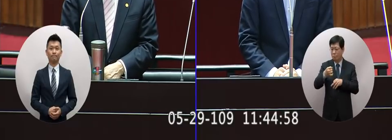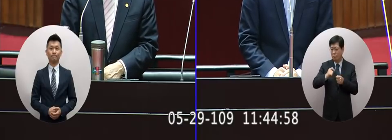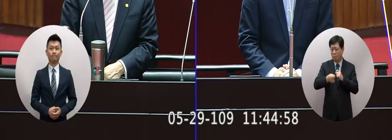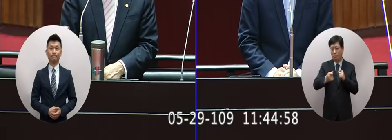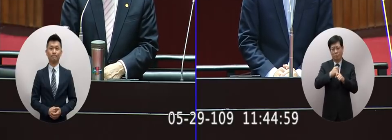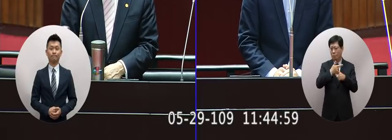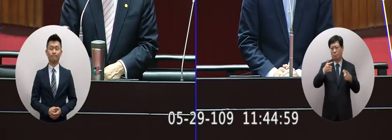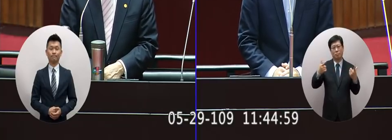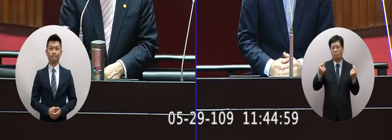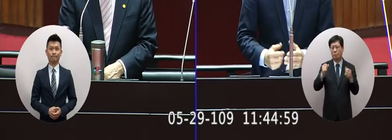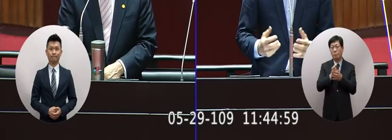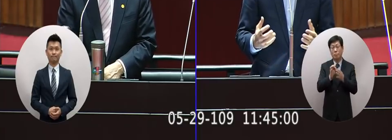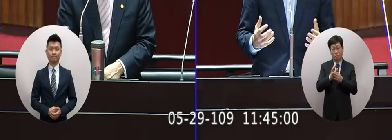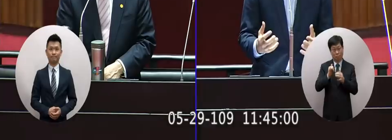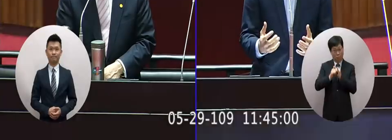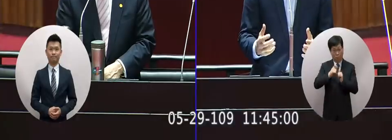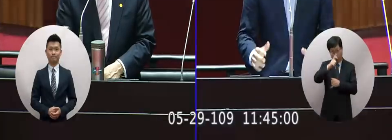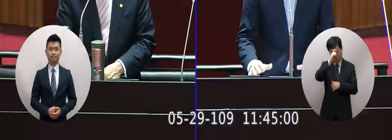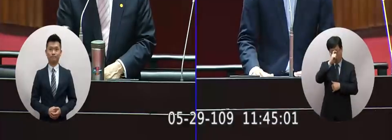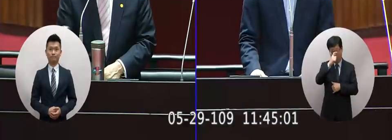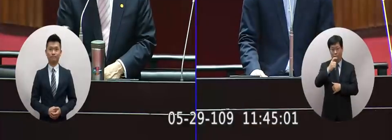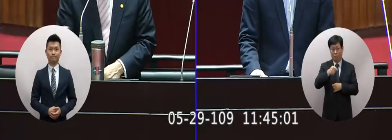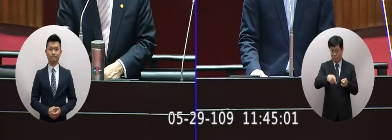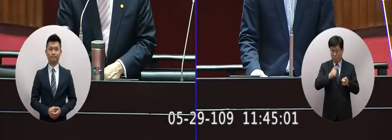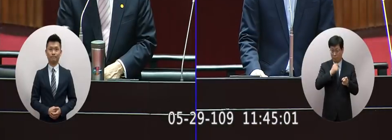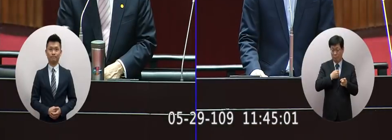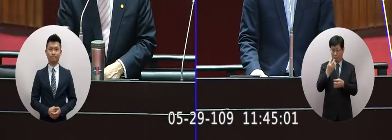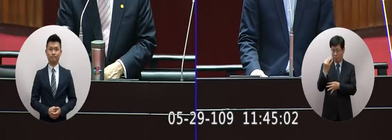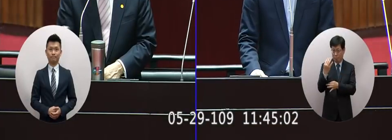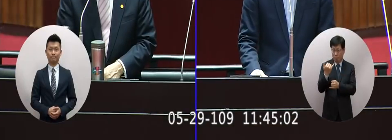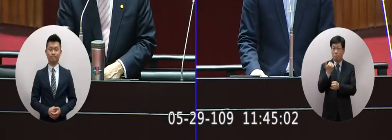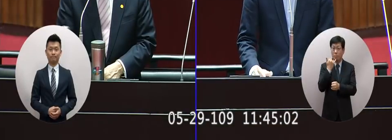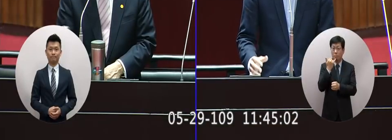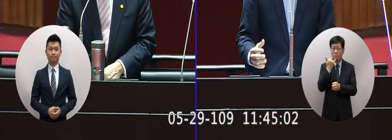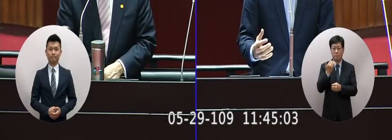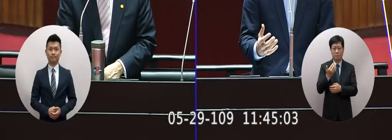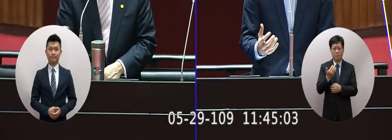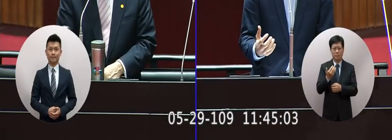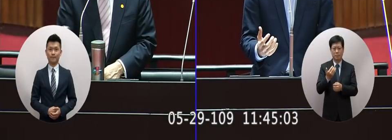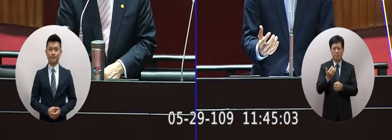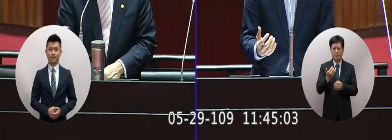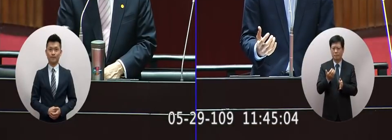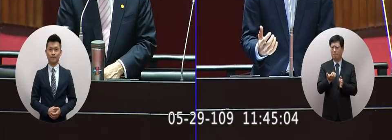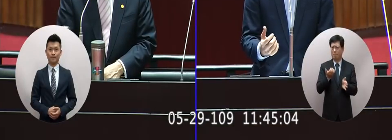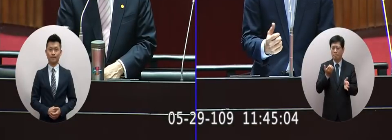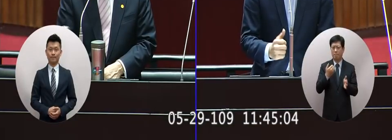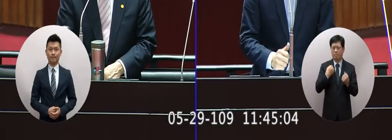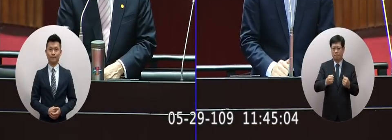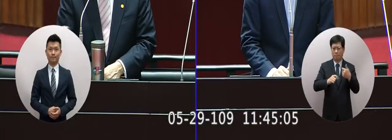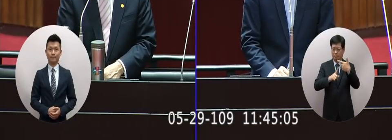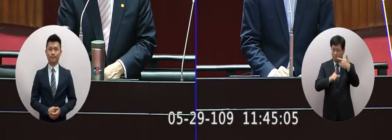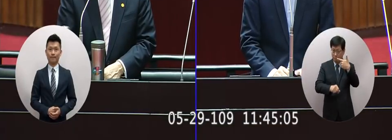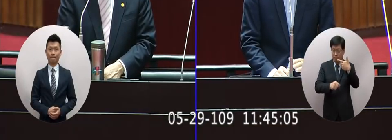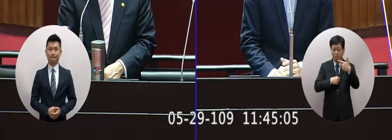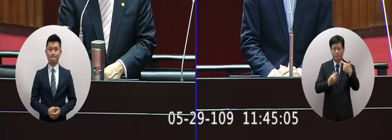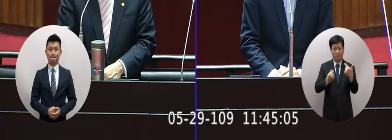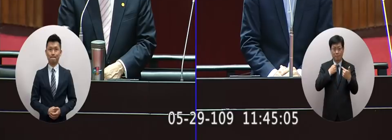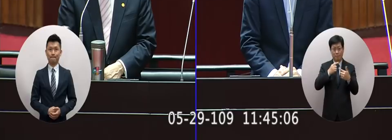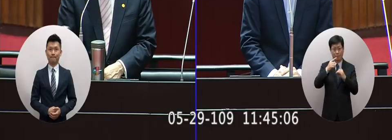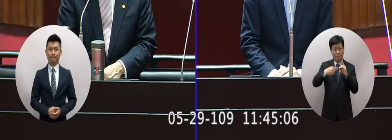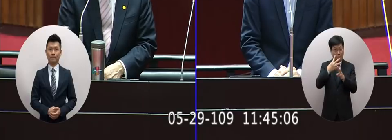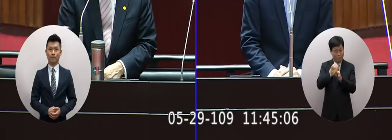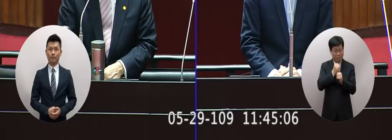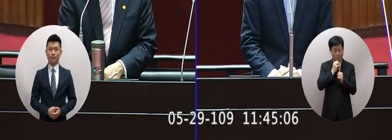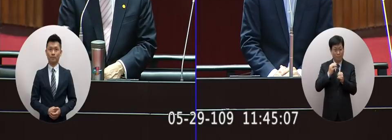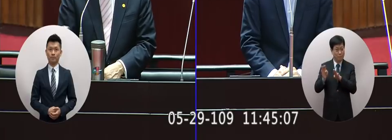何大家期待至少这个期程到底是不是可以在6月份，特别是端午连